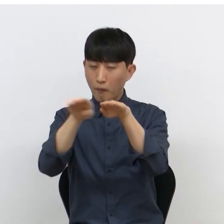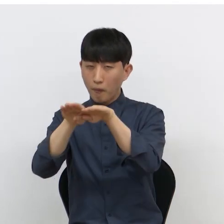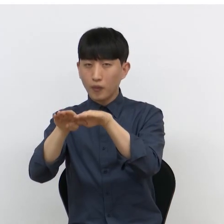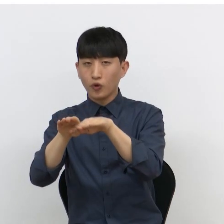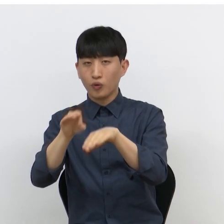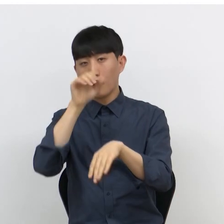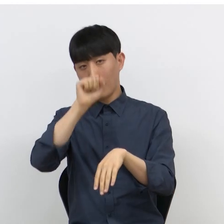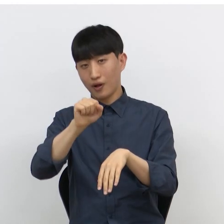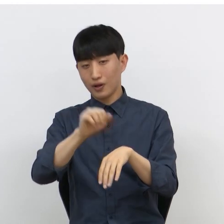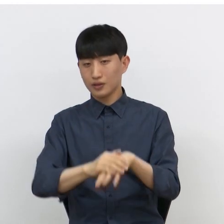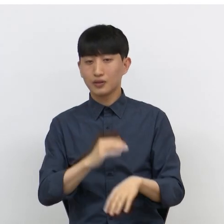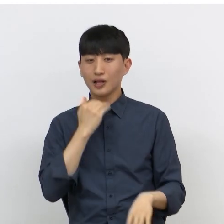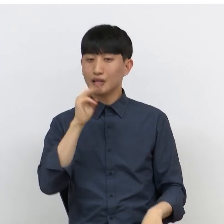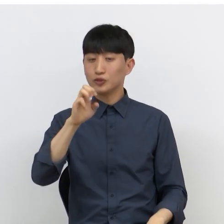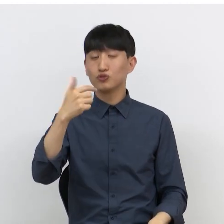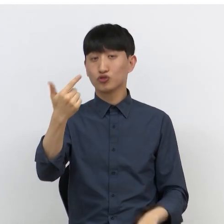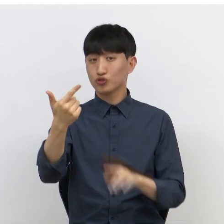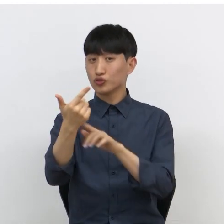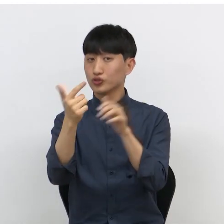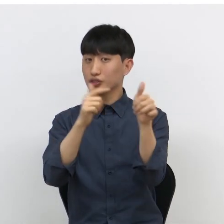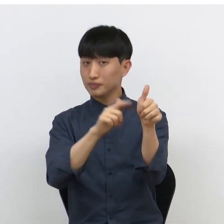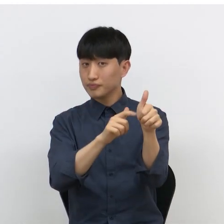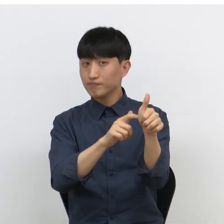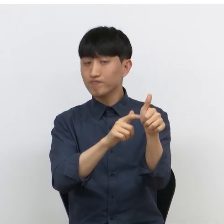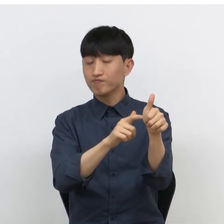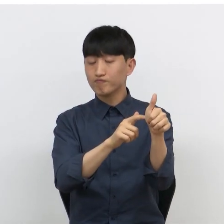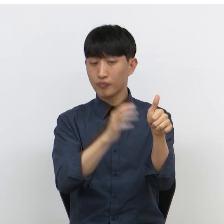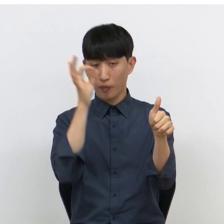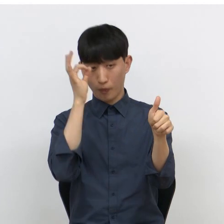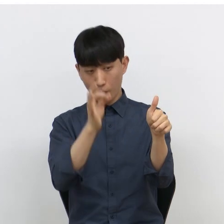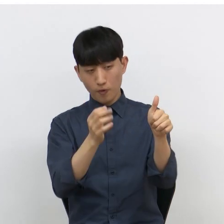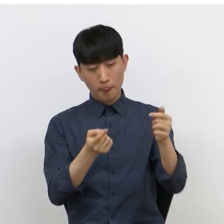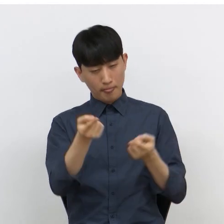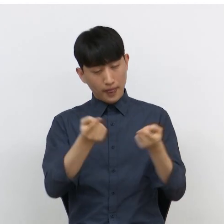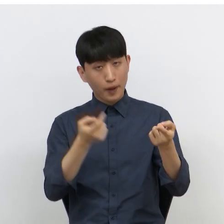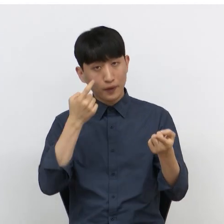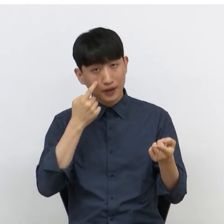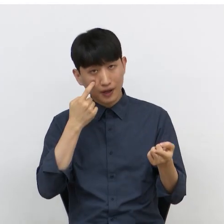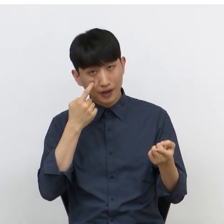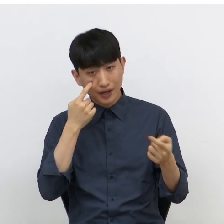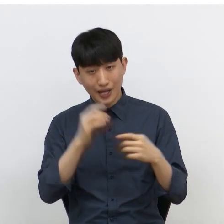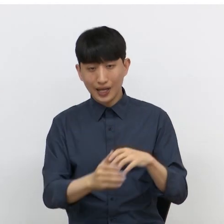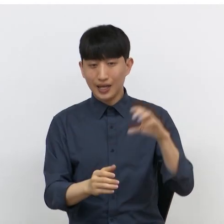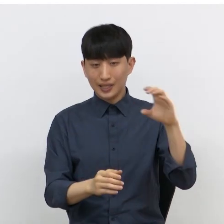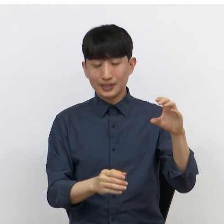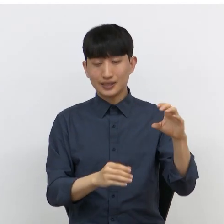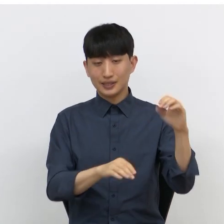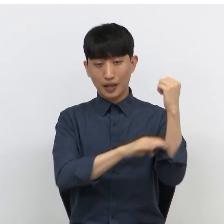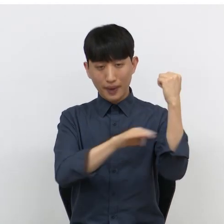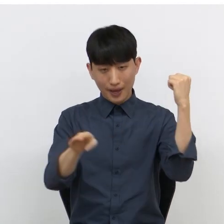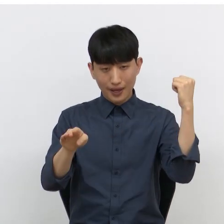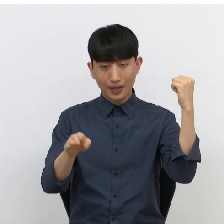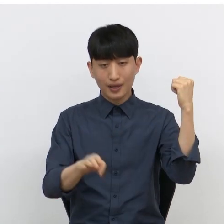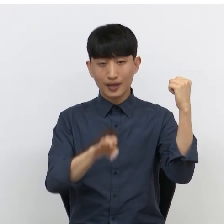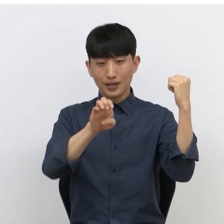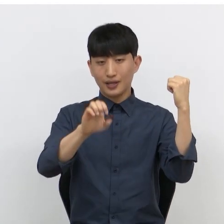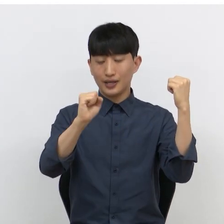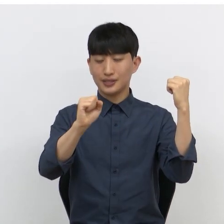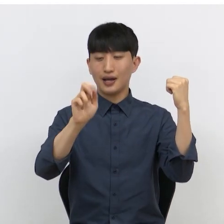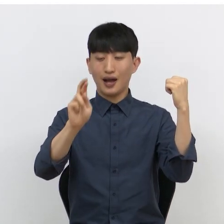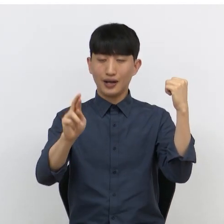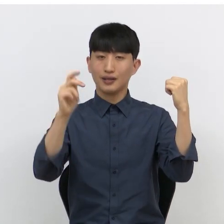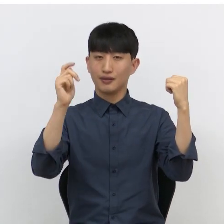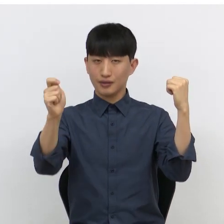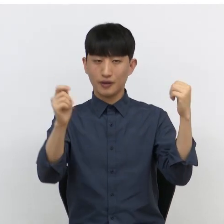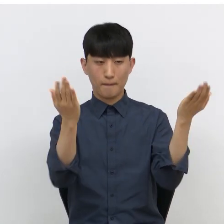이 36세 환자를 대상으로 사용자를 대상으로 실제로 해보니까 C레벨과 그 다음에 ESRT의 역치가